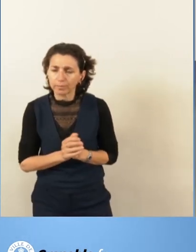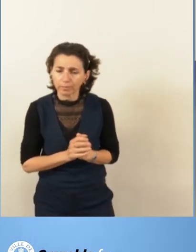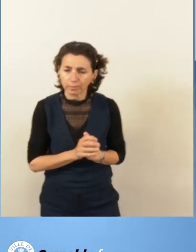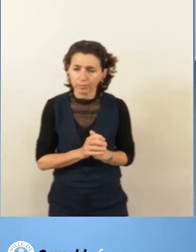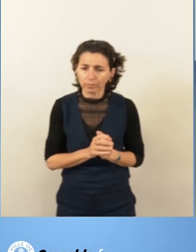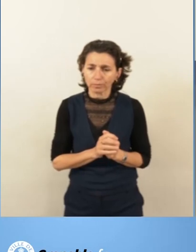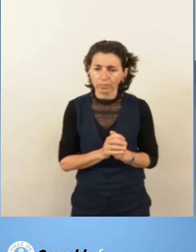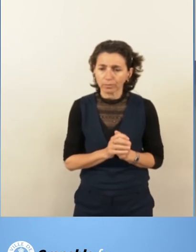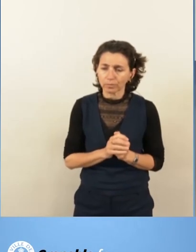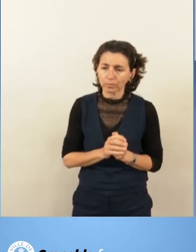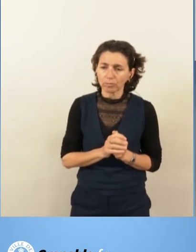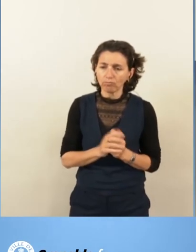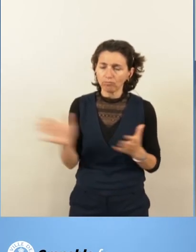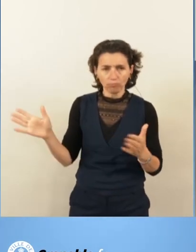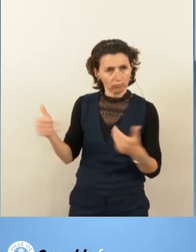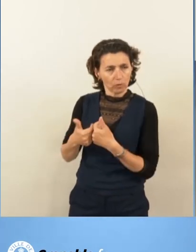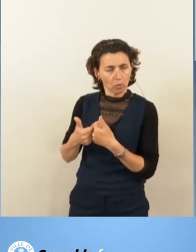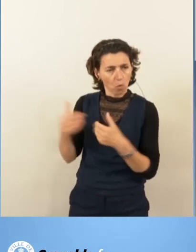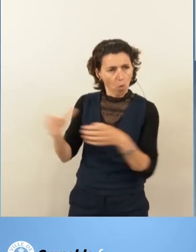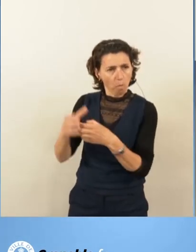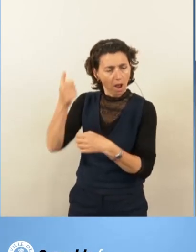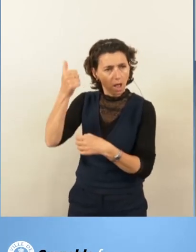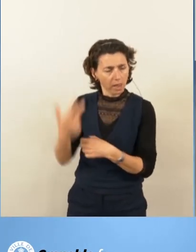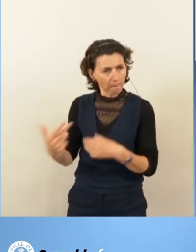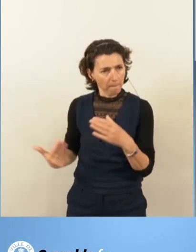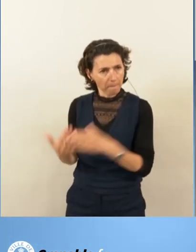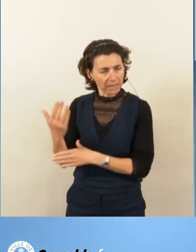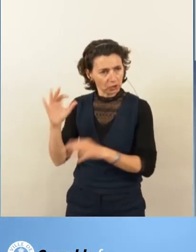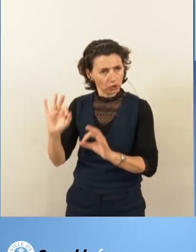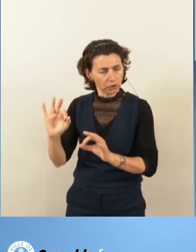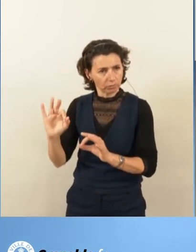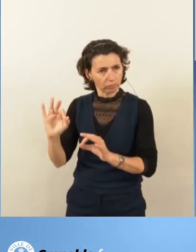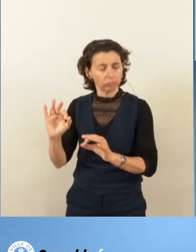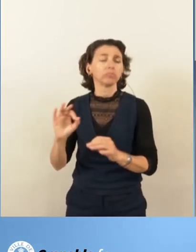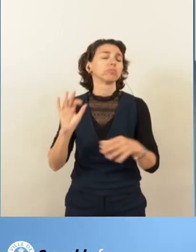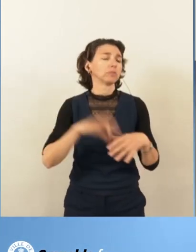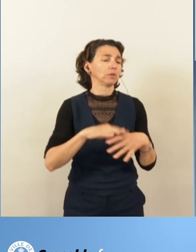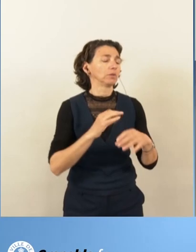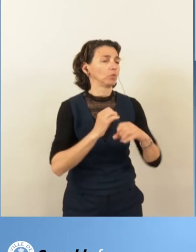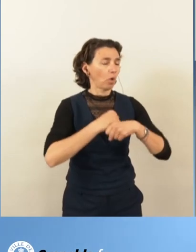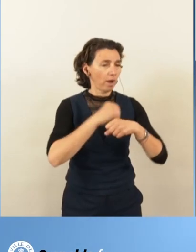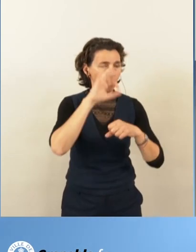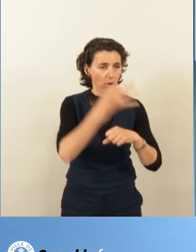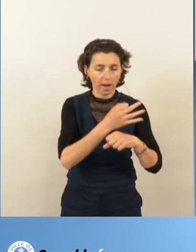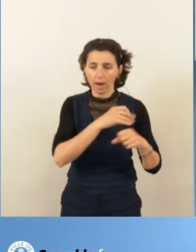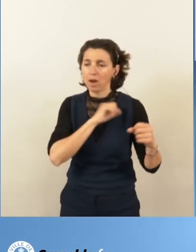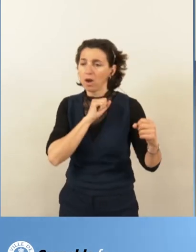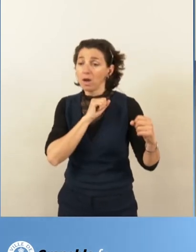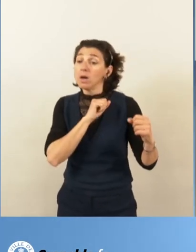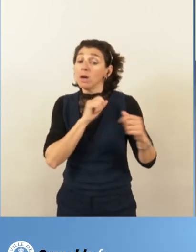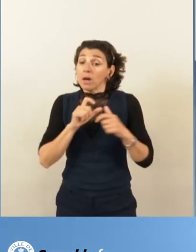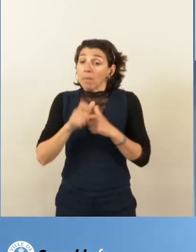elle est de faite puisque ils sont plus d'un tiers ok donc votre butin secret du coup et donc